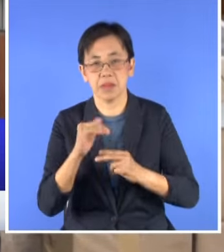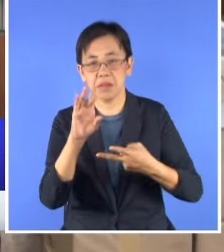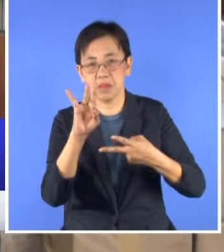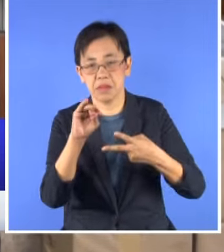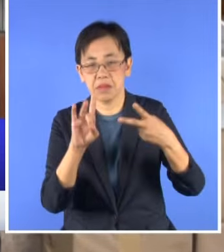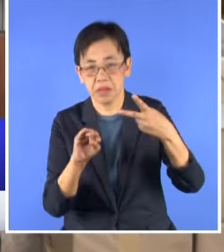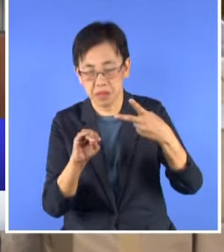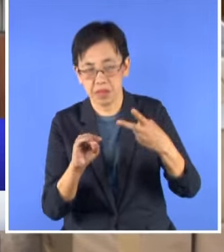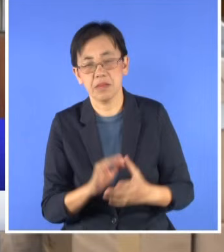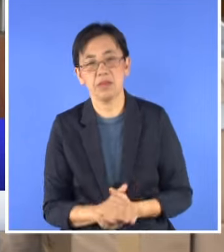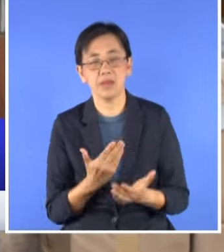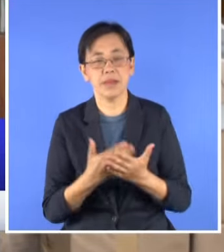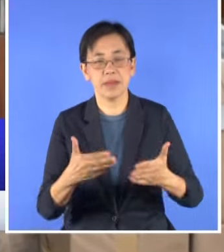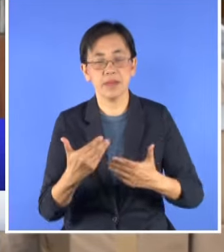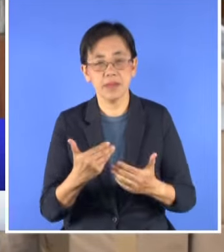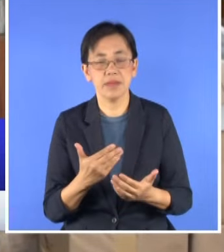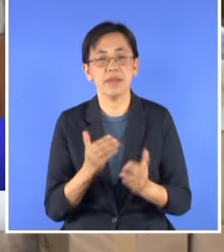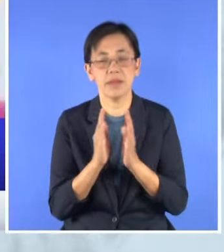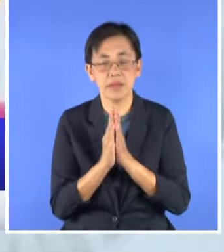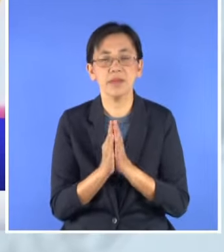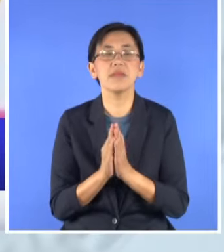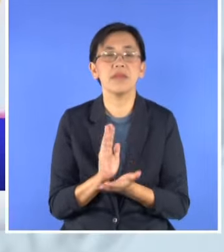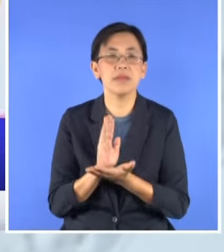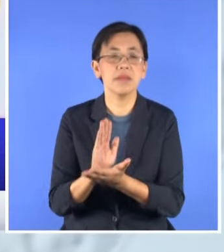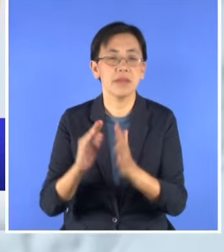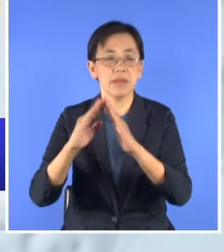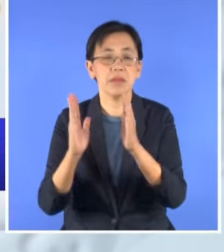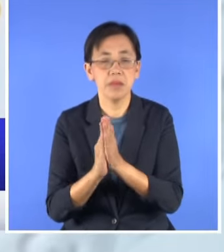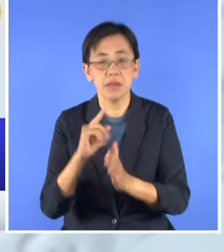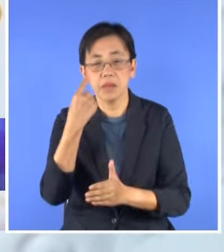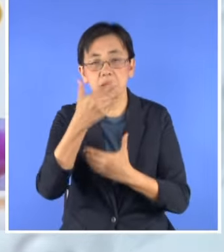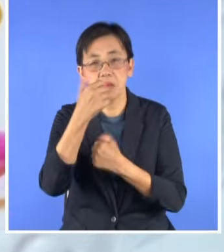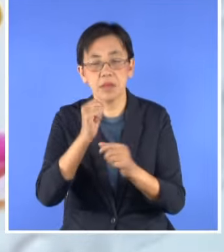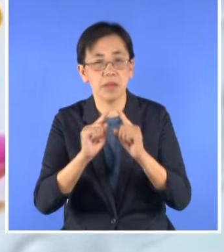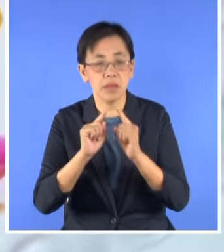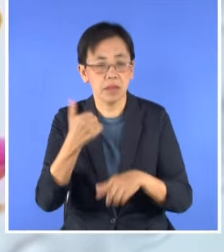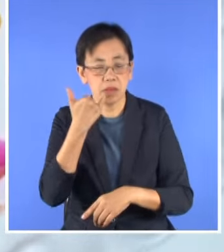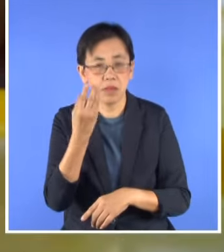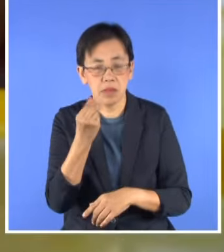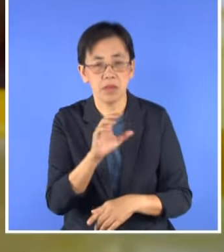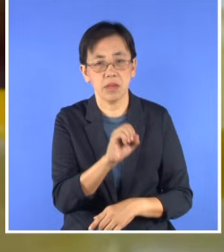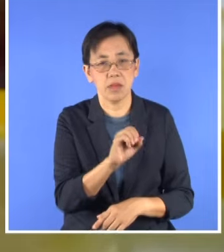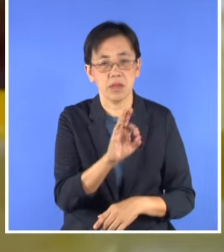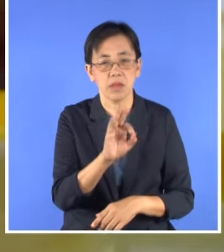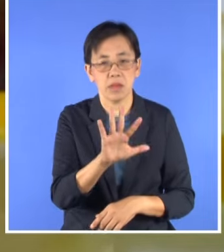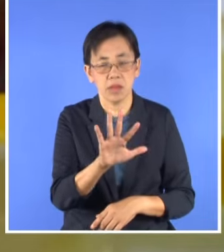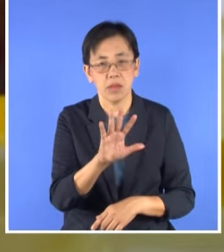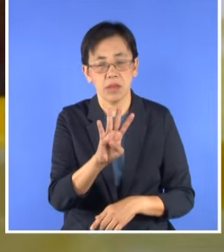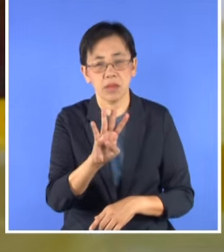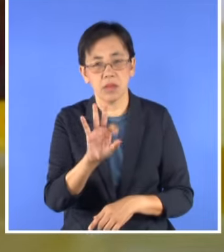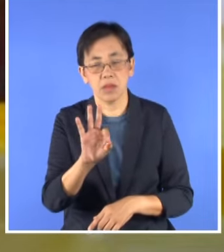านั้นนะคะรายได้ทั้งหมดถวายเข้าวัดนะคะท่านใดสนใจก็ติดต่อไปที่เบอร์โทรศัพท์